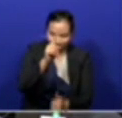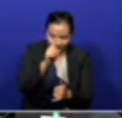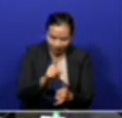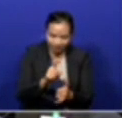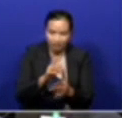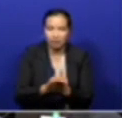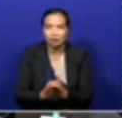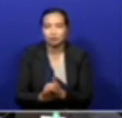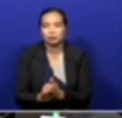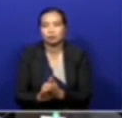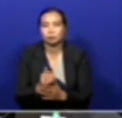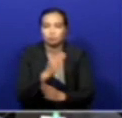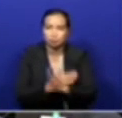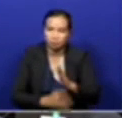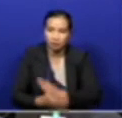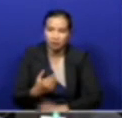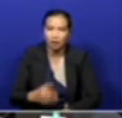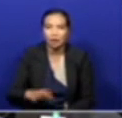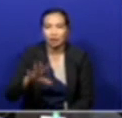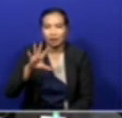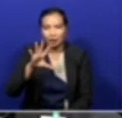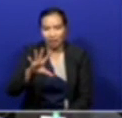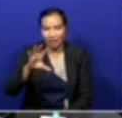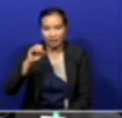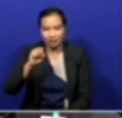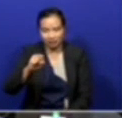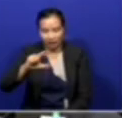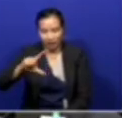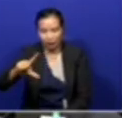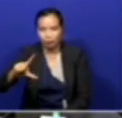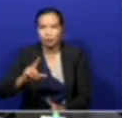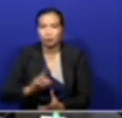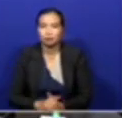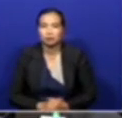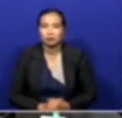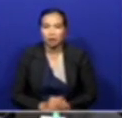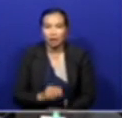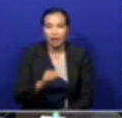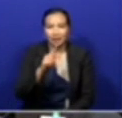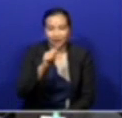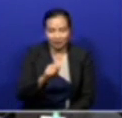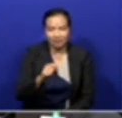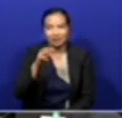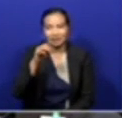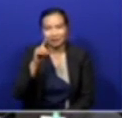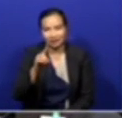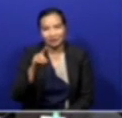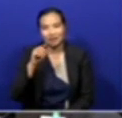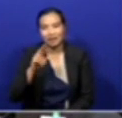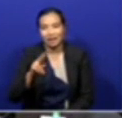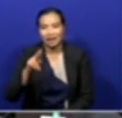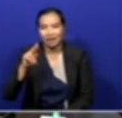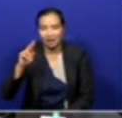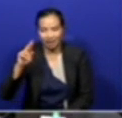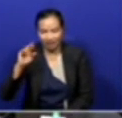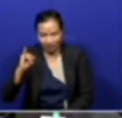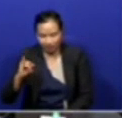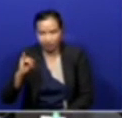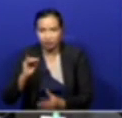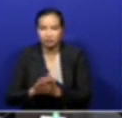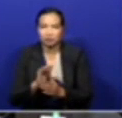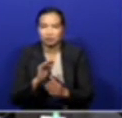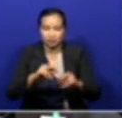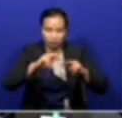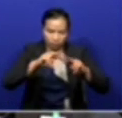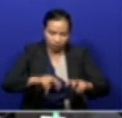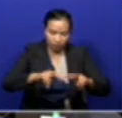า 500,000 ล้านบาทเลยทีเดียวข้อมูล TDRI สถาบันวิจัยเพื่อการพัฒนาประเทศไท